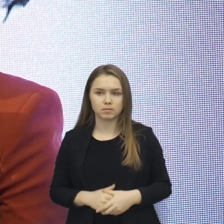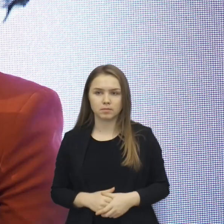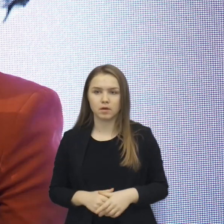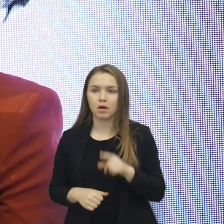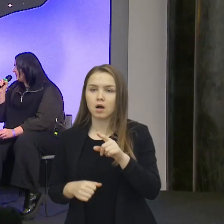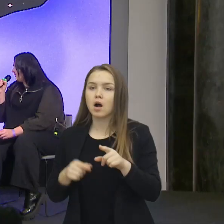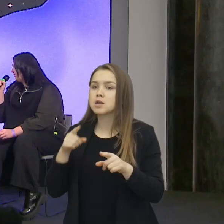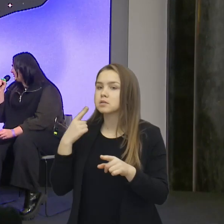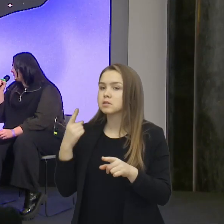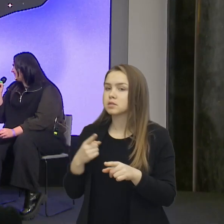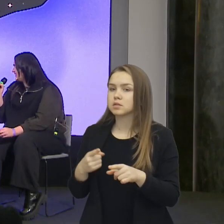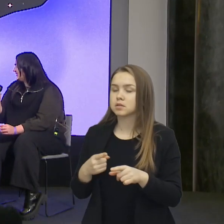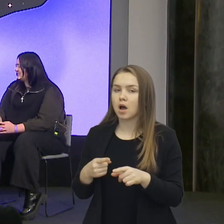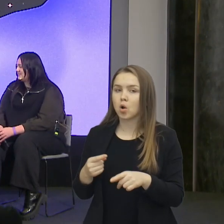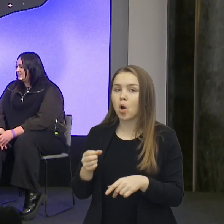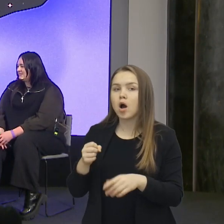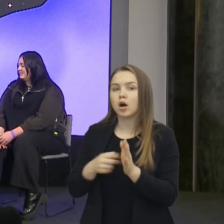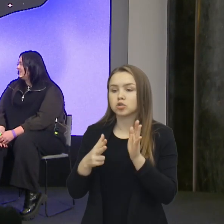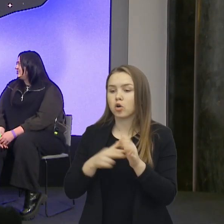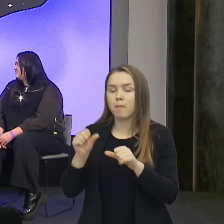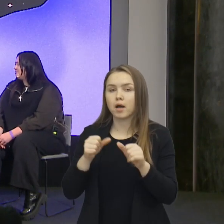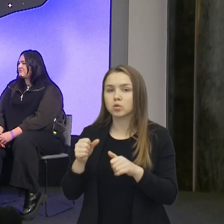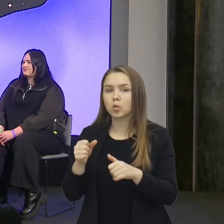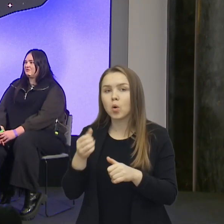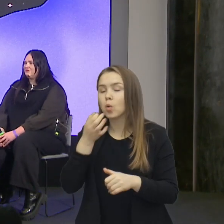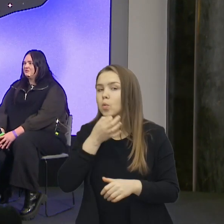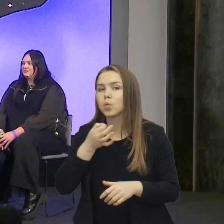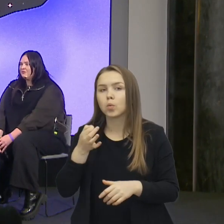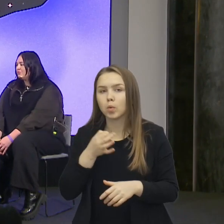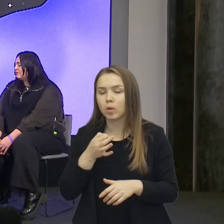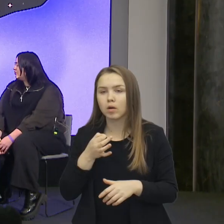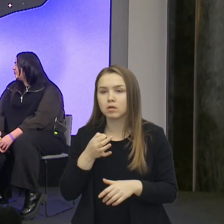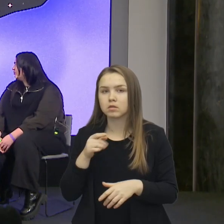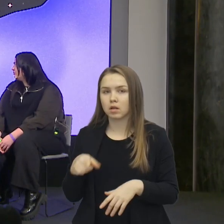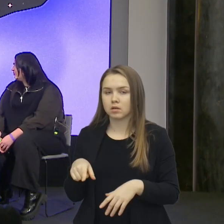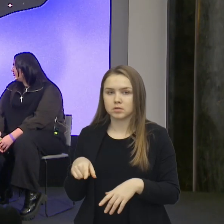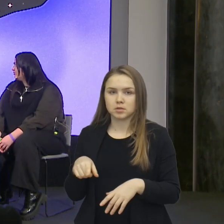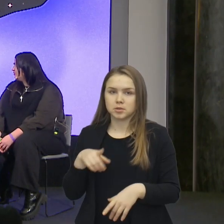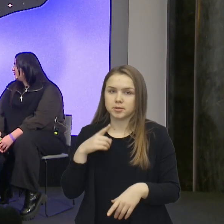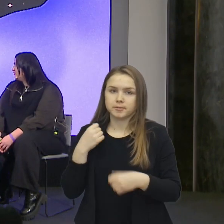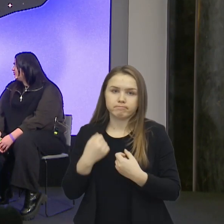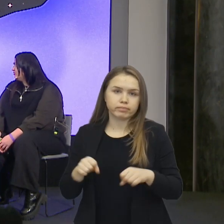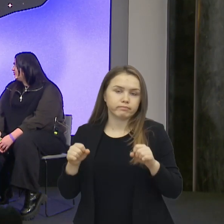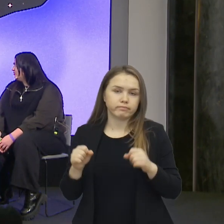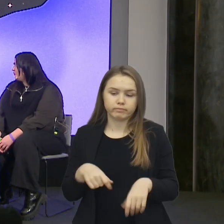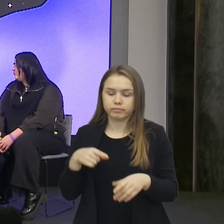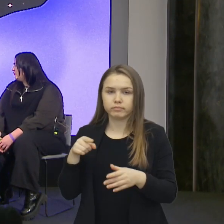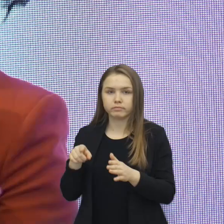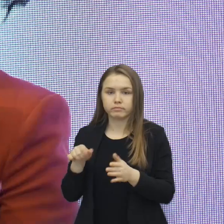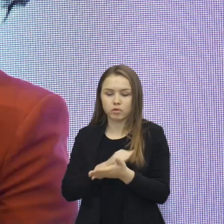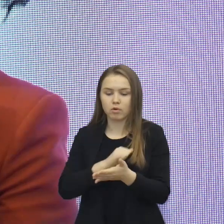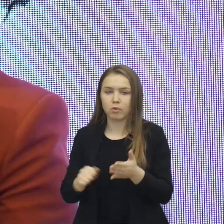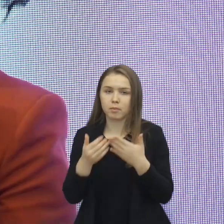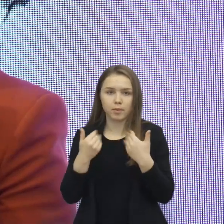tų dokumentų nepilnamečių. Būtent, tai yra tikrai labai sudėtinga. Teismai tą daro po truputį, nepaisant